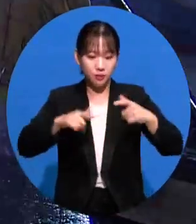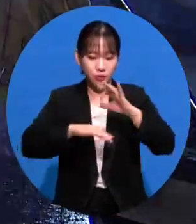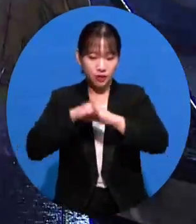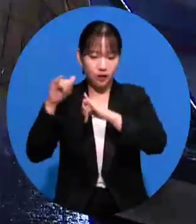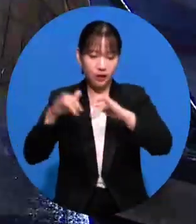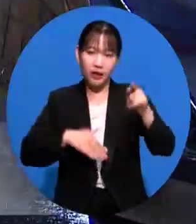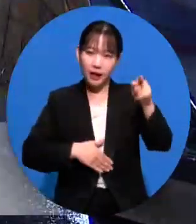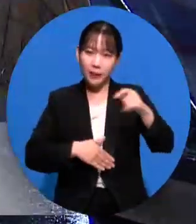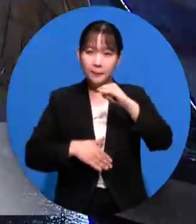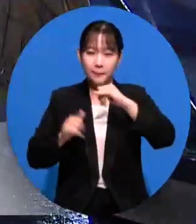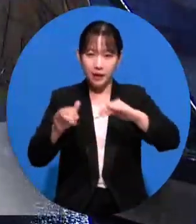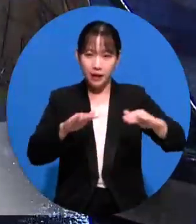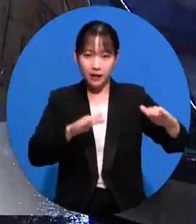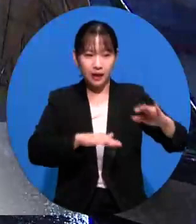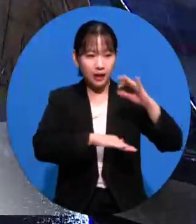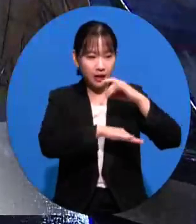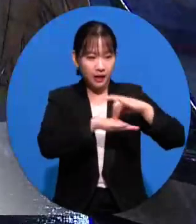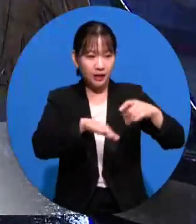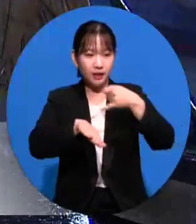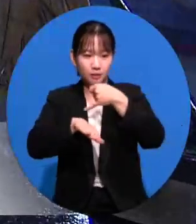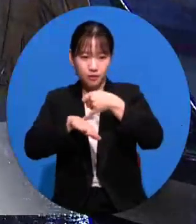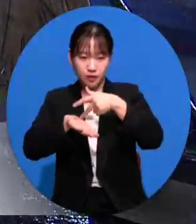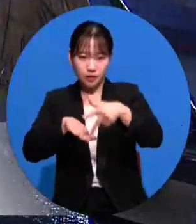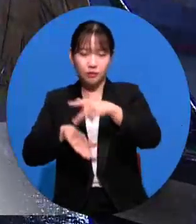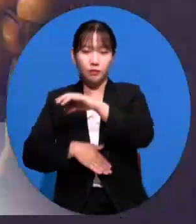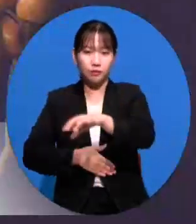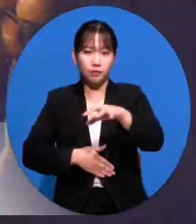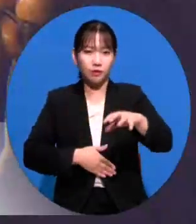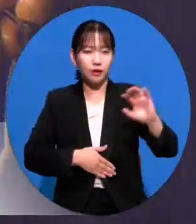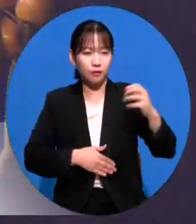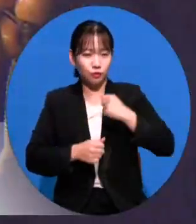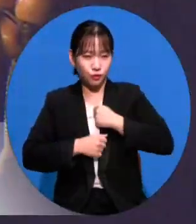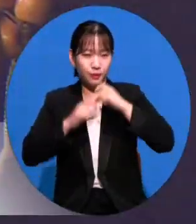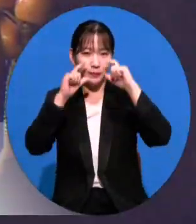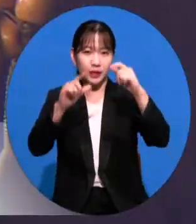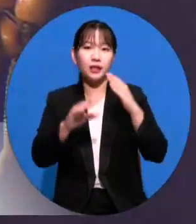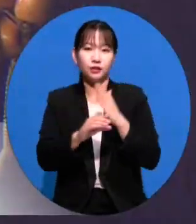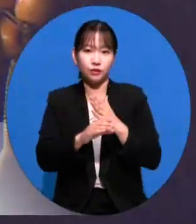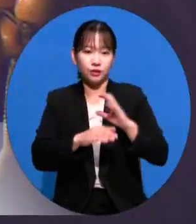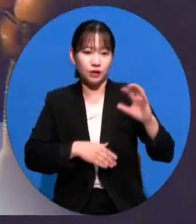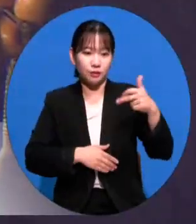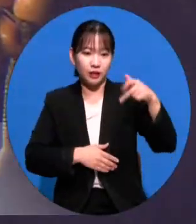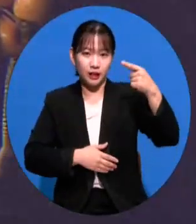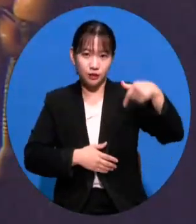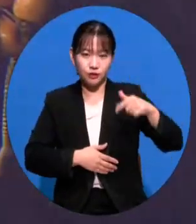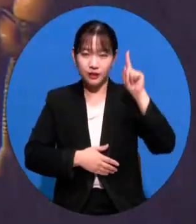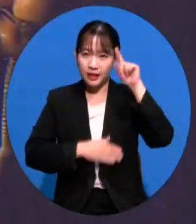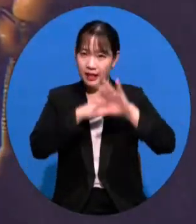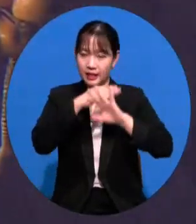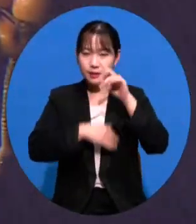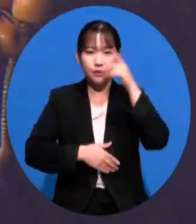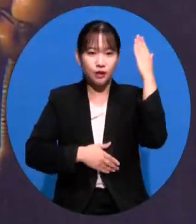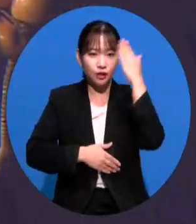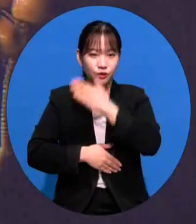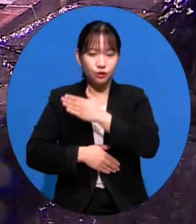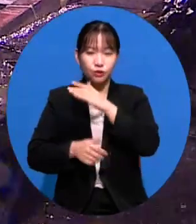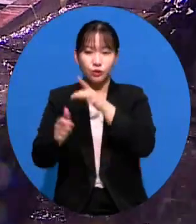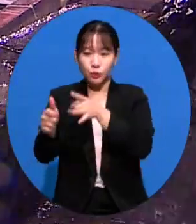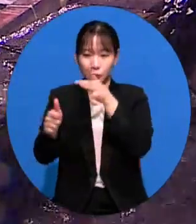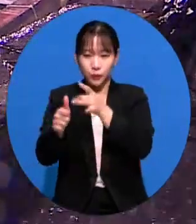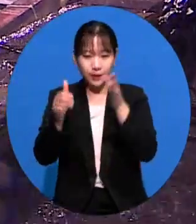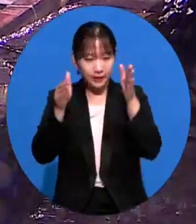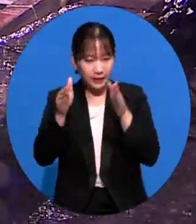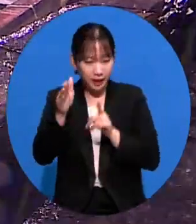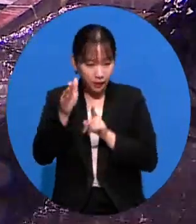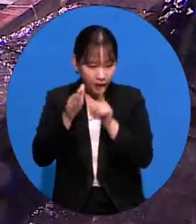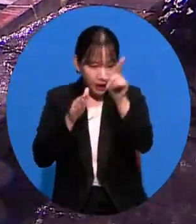앞바다와 해남과 진도 등 전남 일부 지역에는 태풍주의보가 발효 중입니다. 태풍 카눈은 내일 오전 여수와 경남 통영 사이로